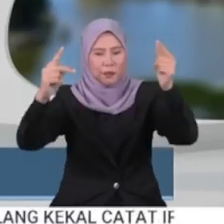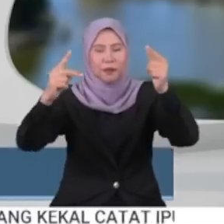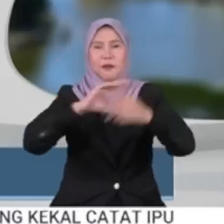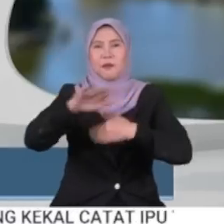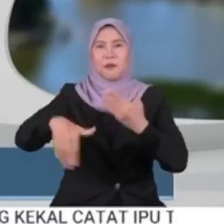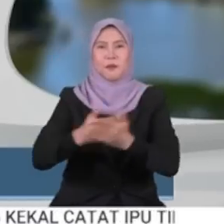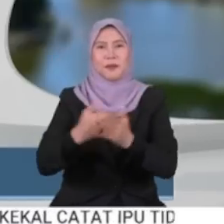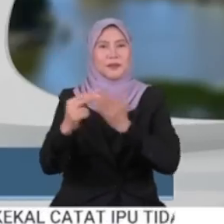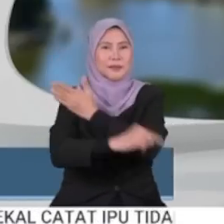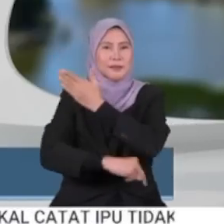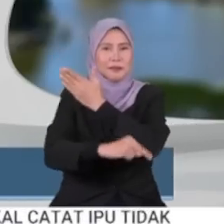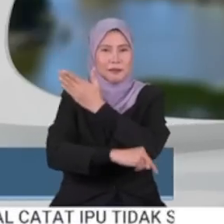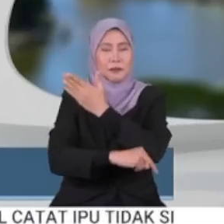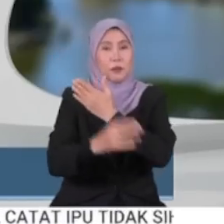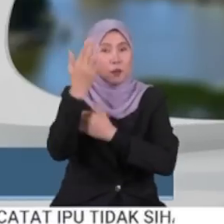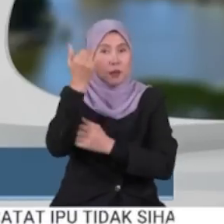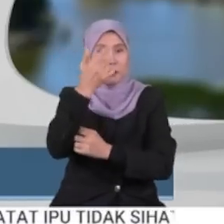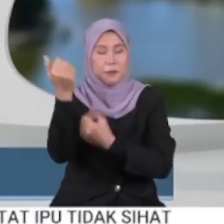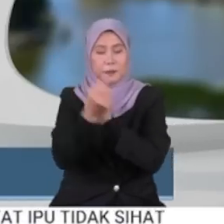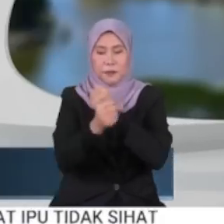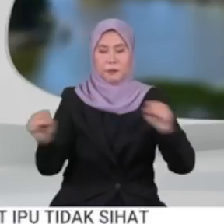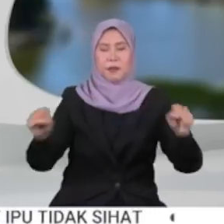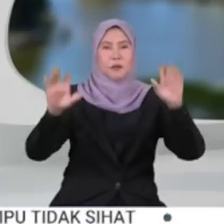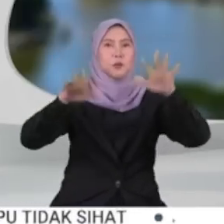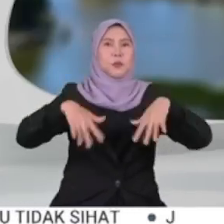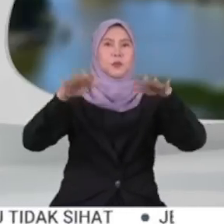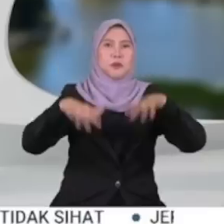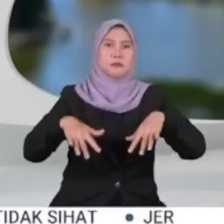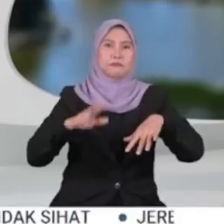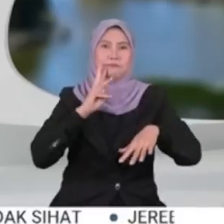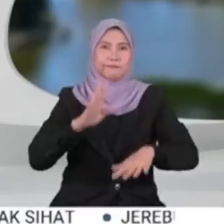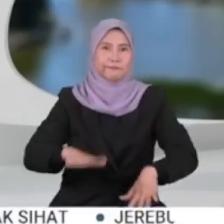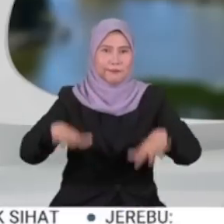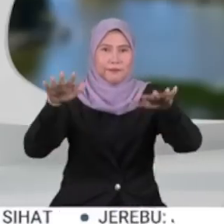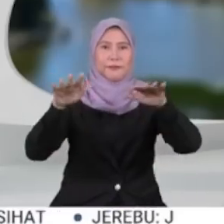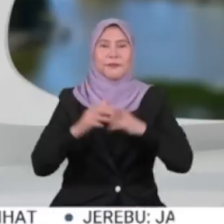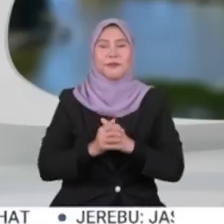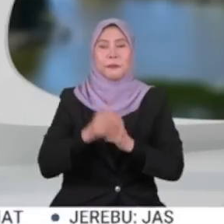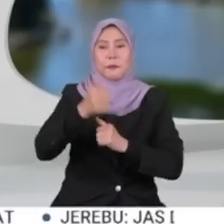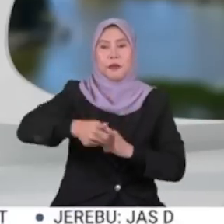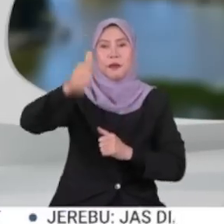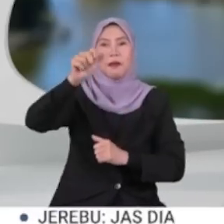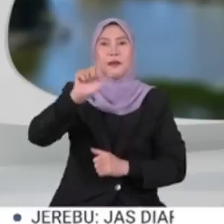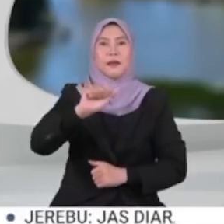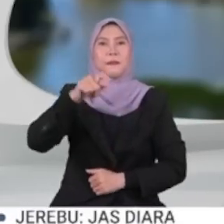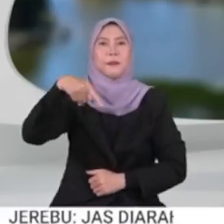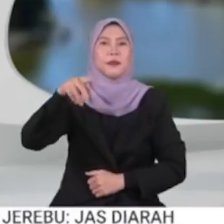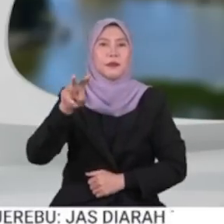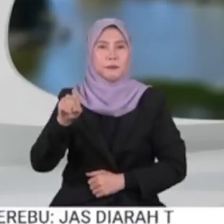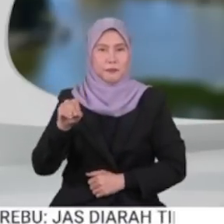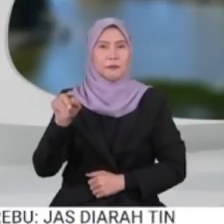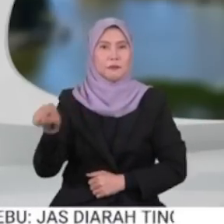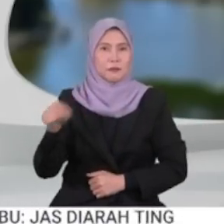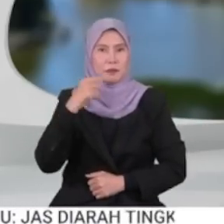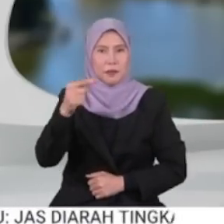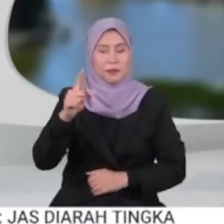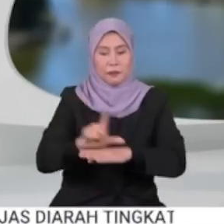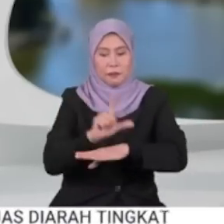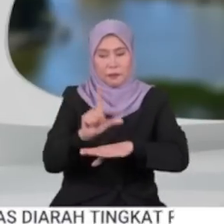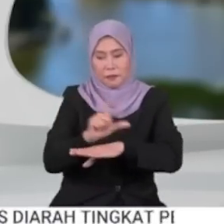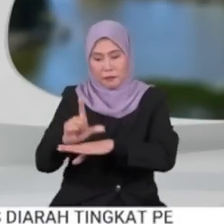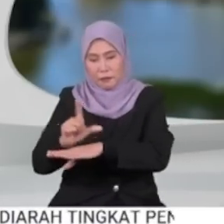di seluruh negeri sebagai persiapan menghadapi monsun timur laut. Menurut pengarah APM Sarawak, Motar Samad, latihan kali ini